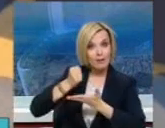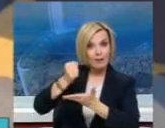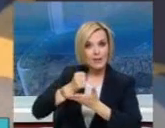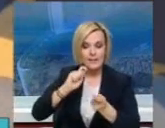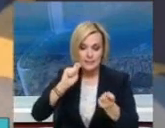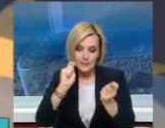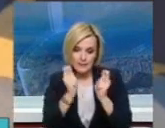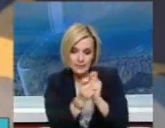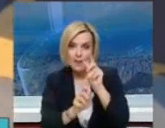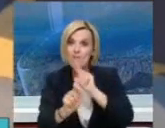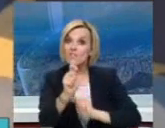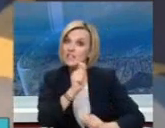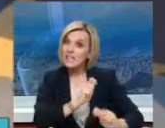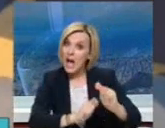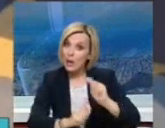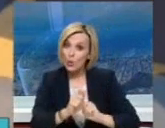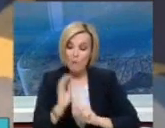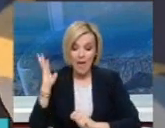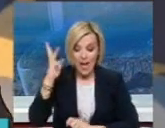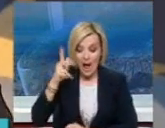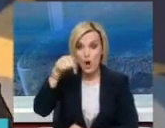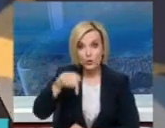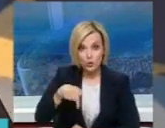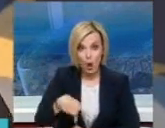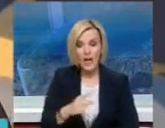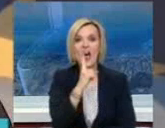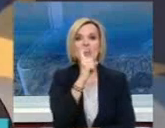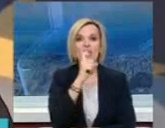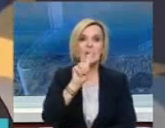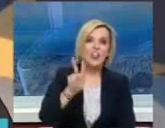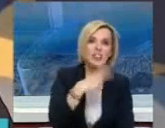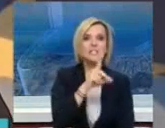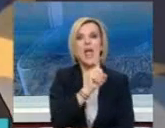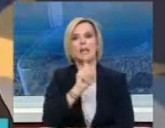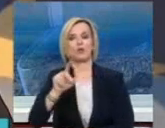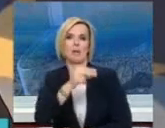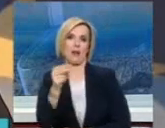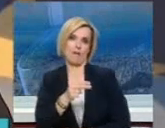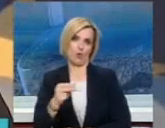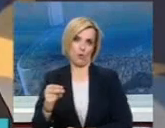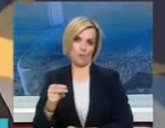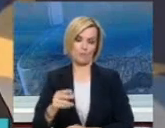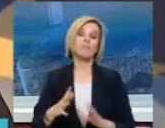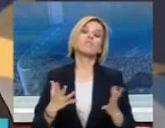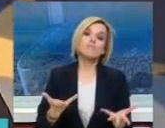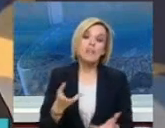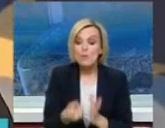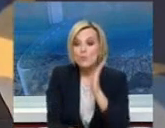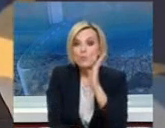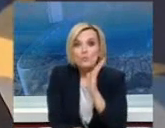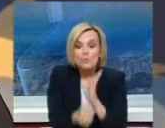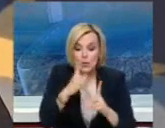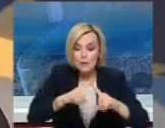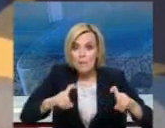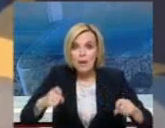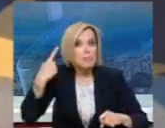πλέον μέχρι σήμερα στα 10 δισεκατομμύρια ευρώ. Η νέα πραγματικότητα και η δυναμική της